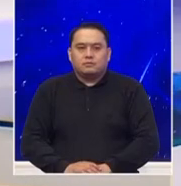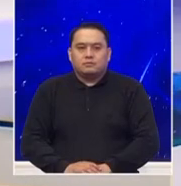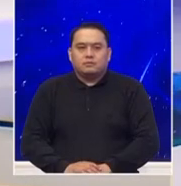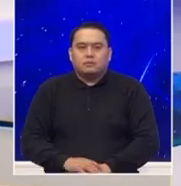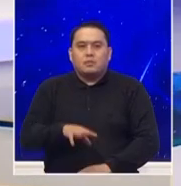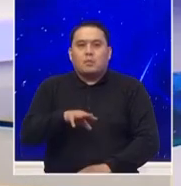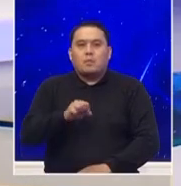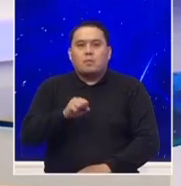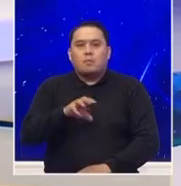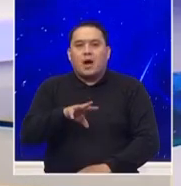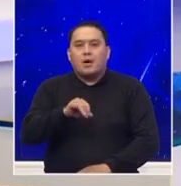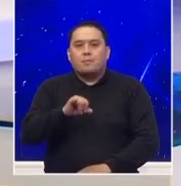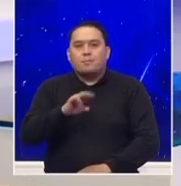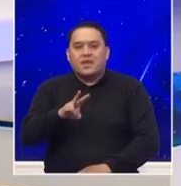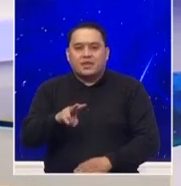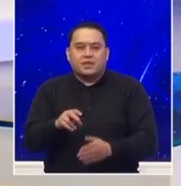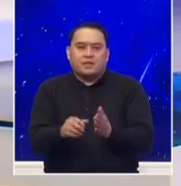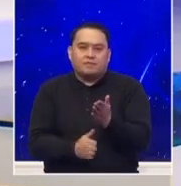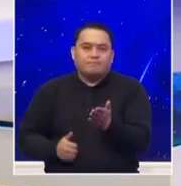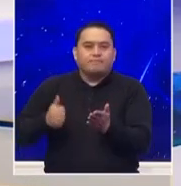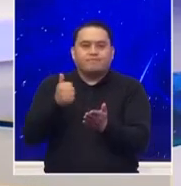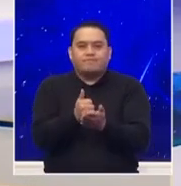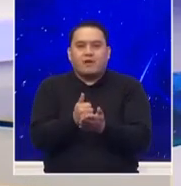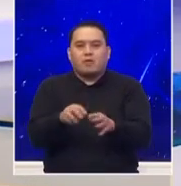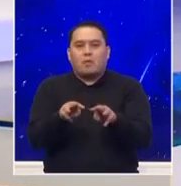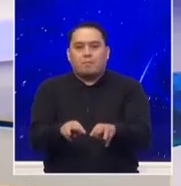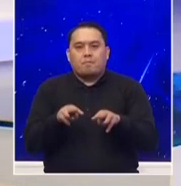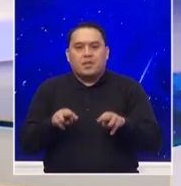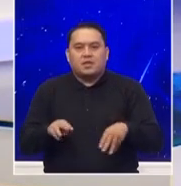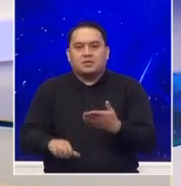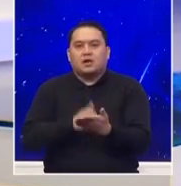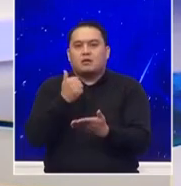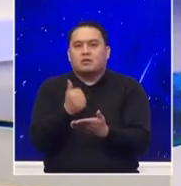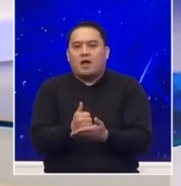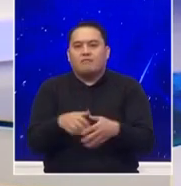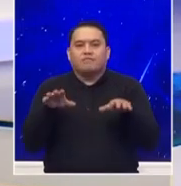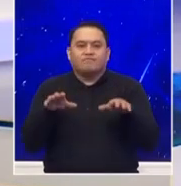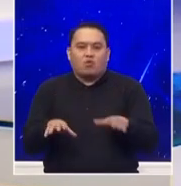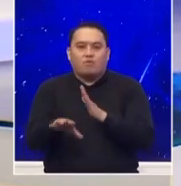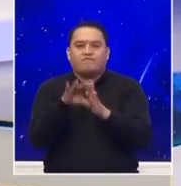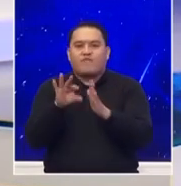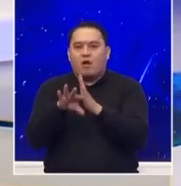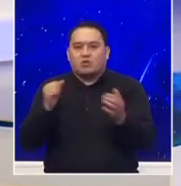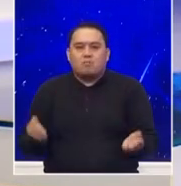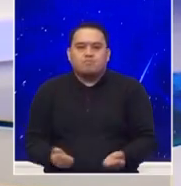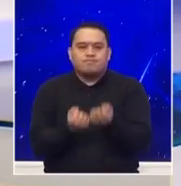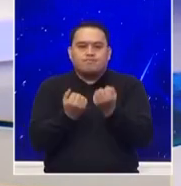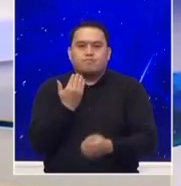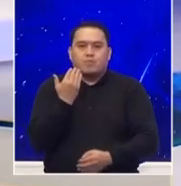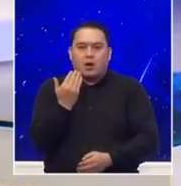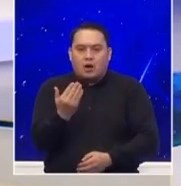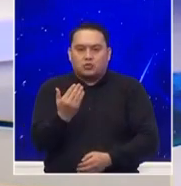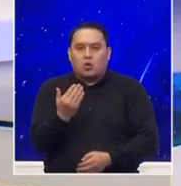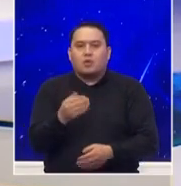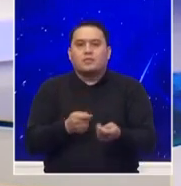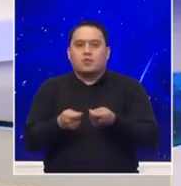Аскар Мамин вновь возглавил правительство Казахстана. Депутаты Нижней палаты парламента Казахстана большинством голосов поддержали его кандидатуру